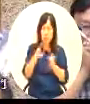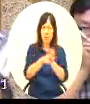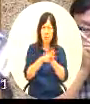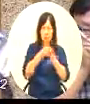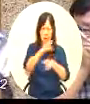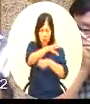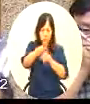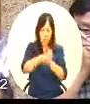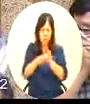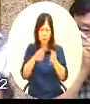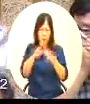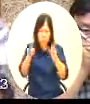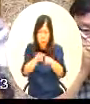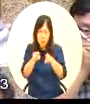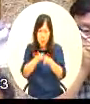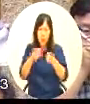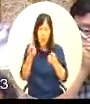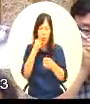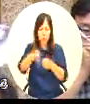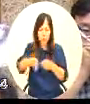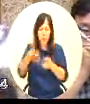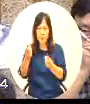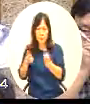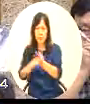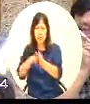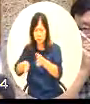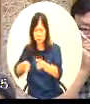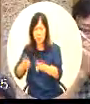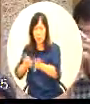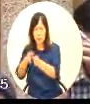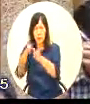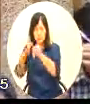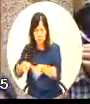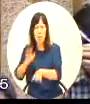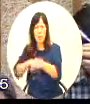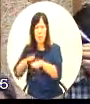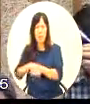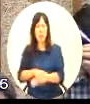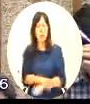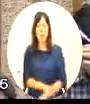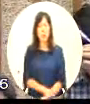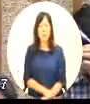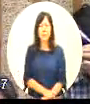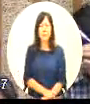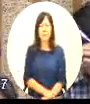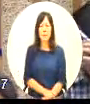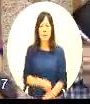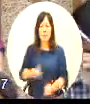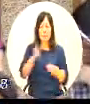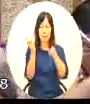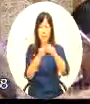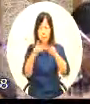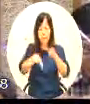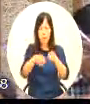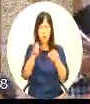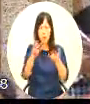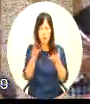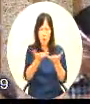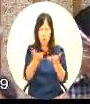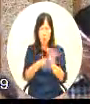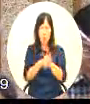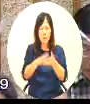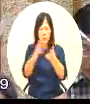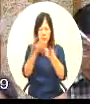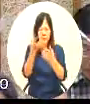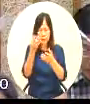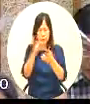域均衡发展，凡是区域没有的，我们从这里才能够考量去增设。那有关那个棒球场的问题，也要谢谢几